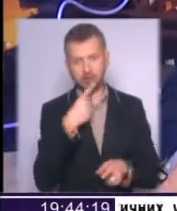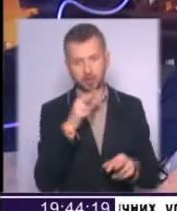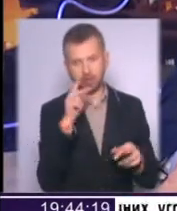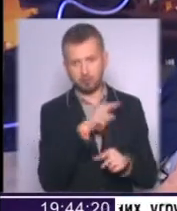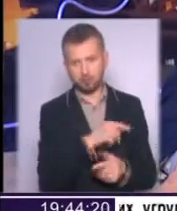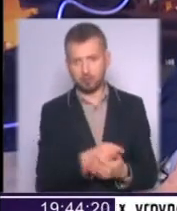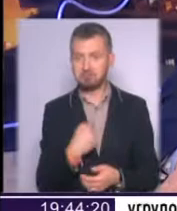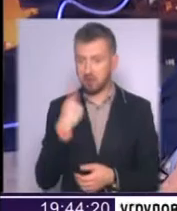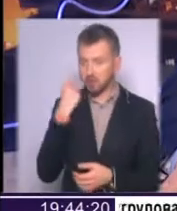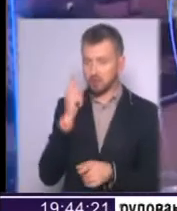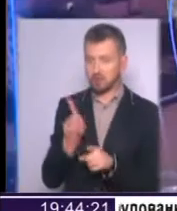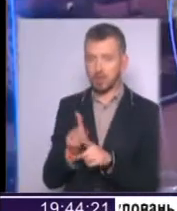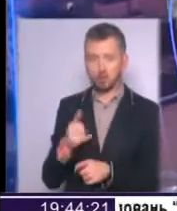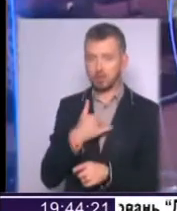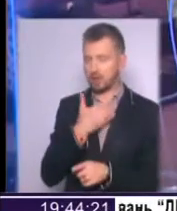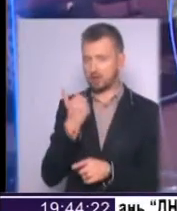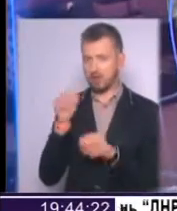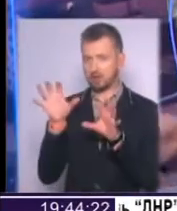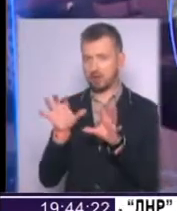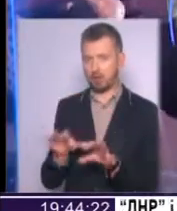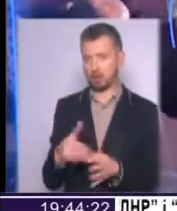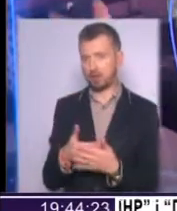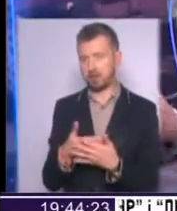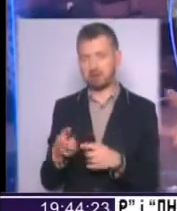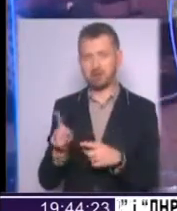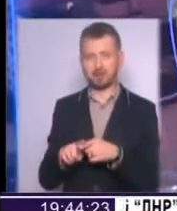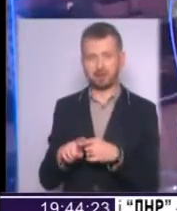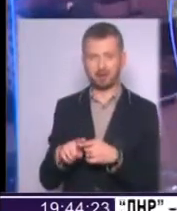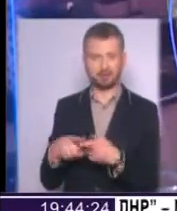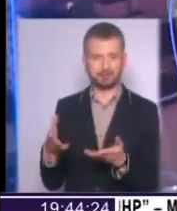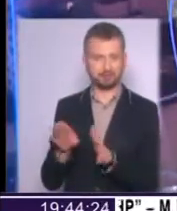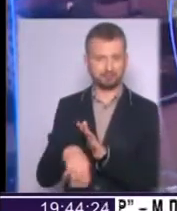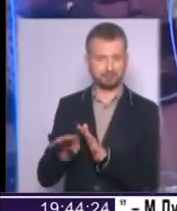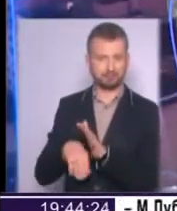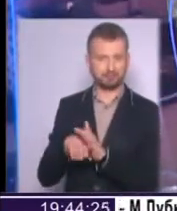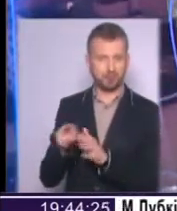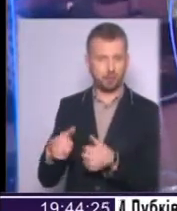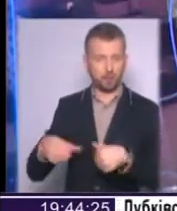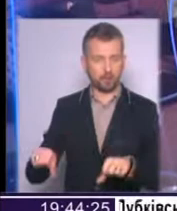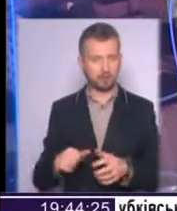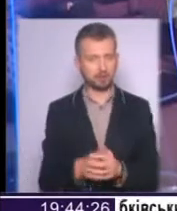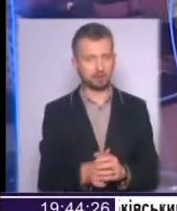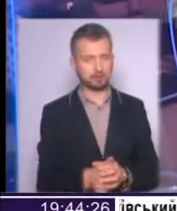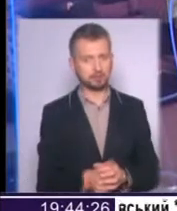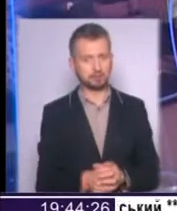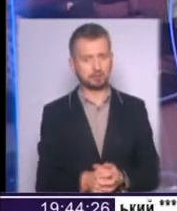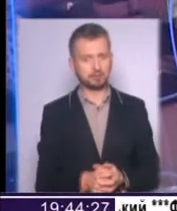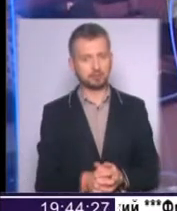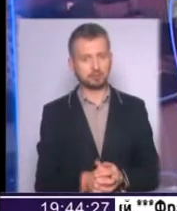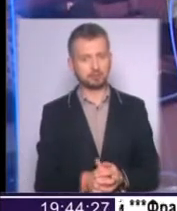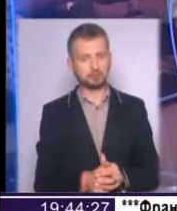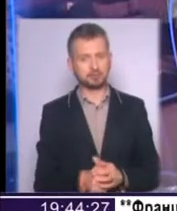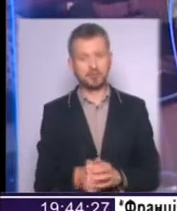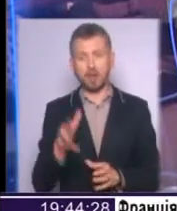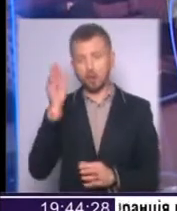чув таке, да. От, що в нас немає закону, ні, і тому це ніби це Фількіна грамота, як би та комісія, да. Достатньо було, а з огляду на досвід роботи